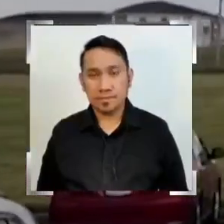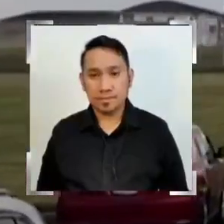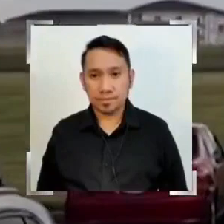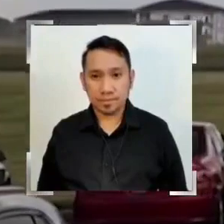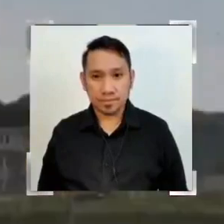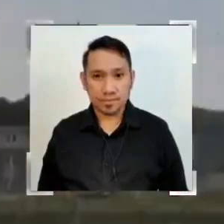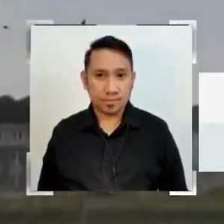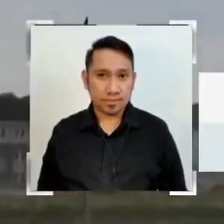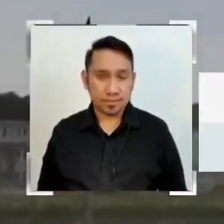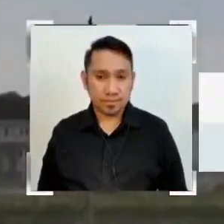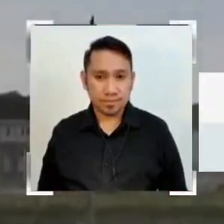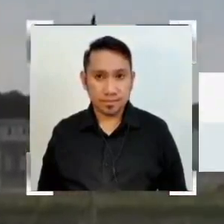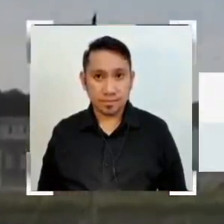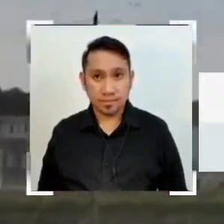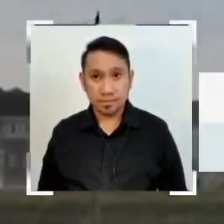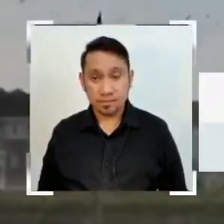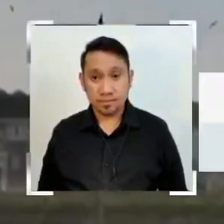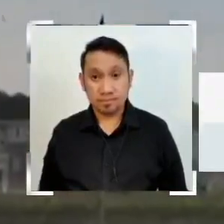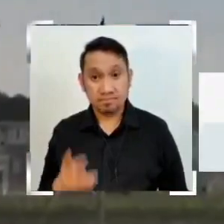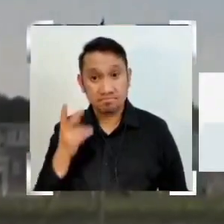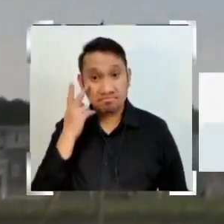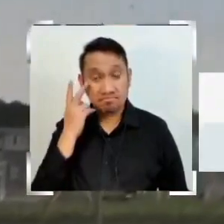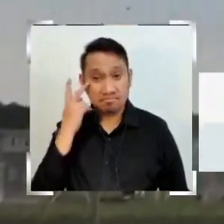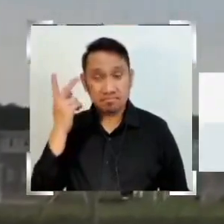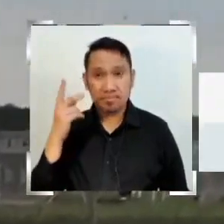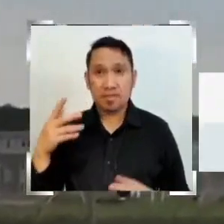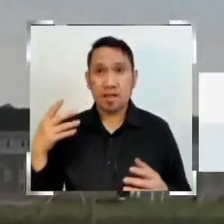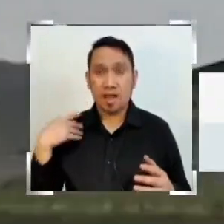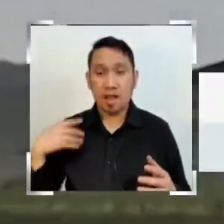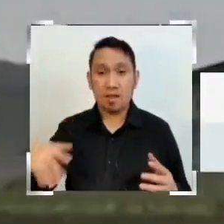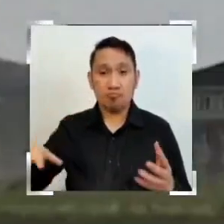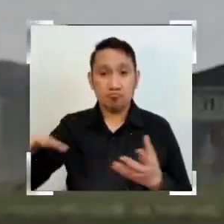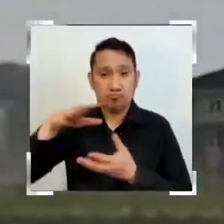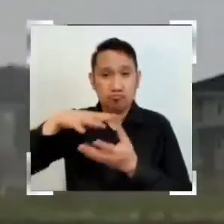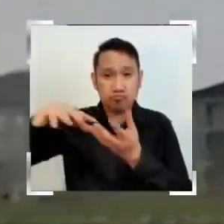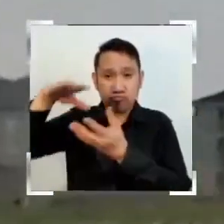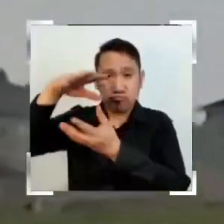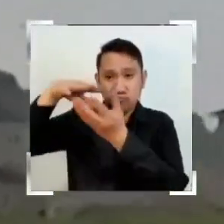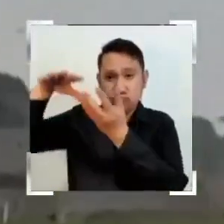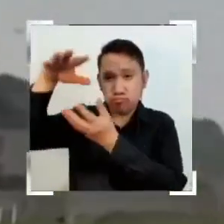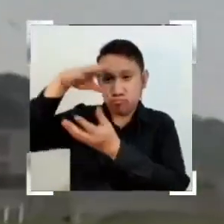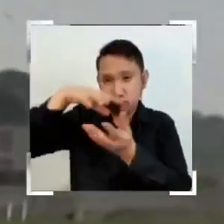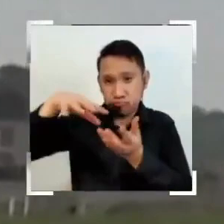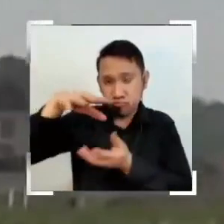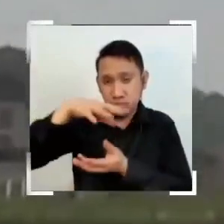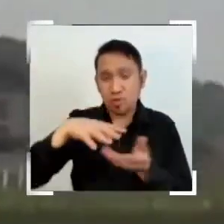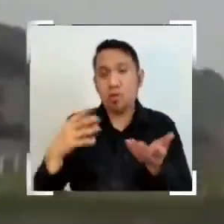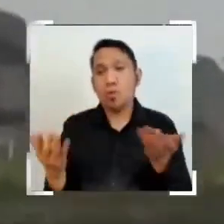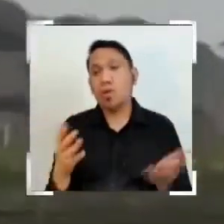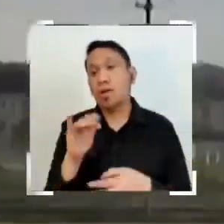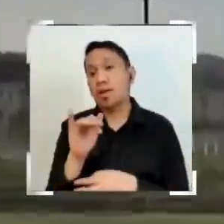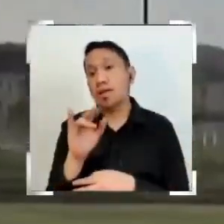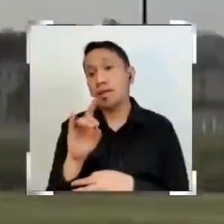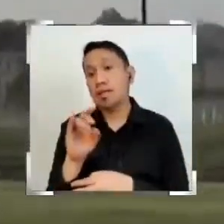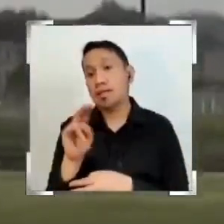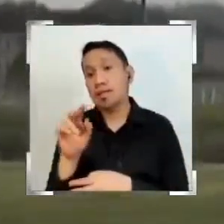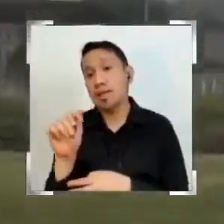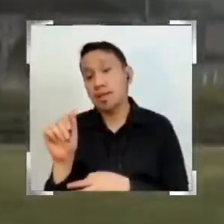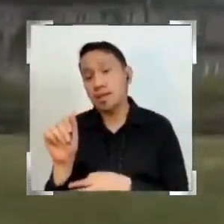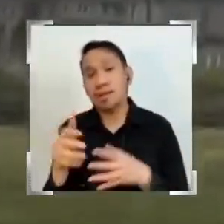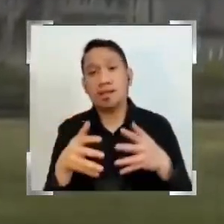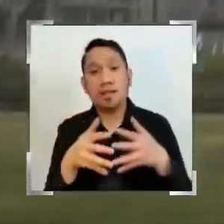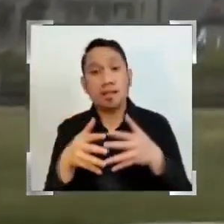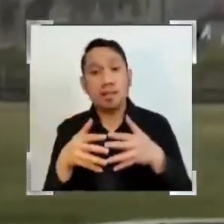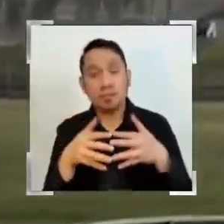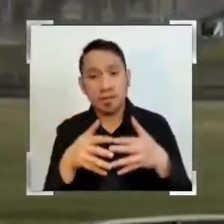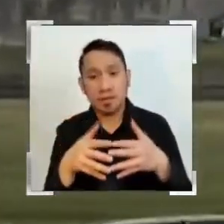Nagliparan ng debris habang umagupit ang buhawi sa Greenwood City sa Indiana sa Amerika. Kasama ito ng bagyo na nalalasa sa ilang